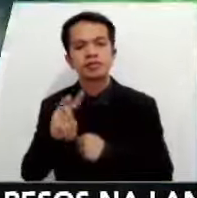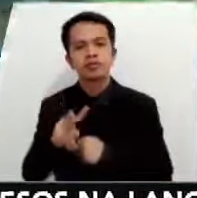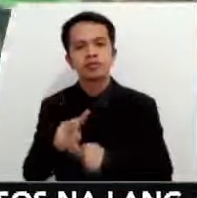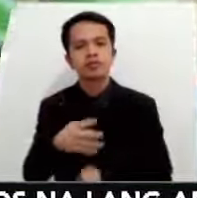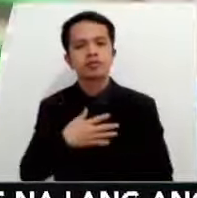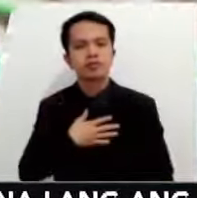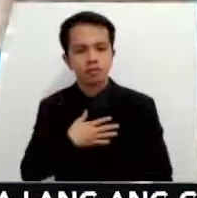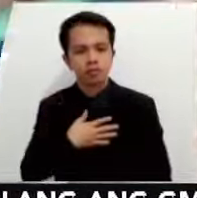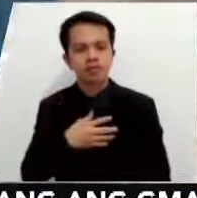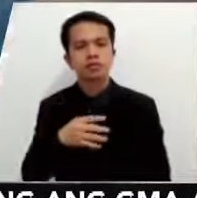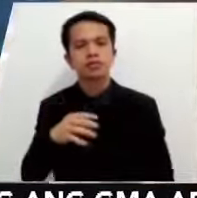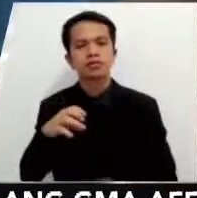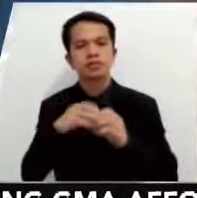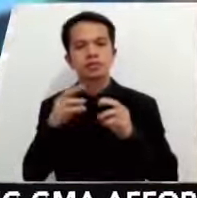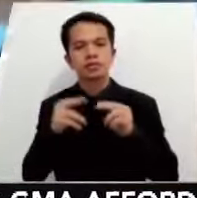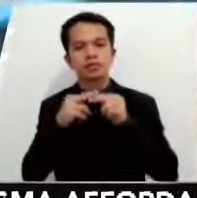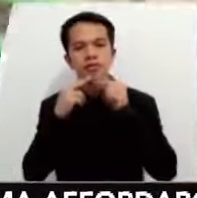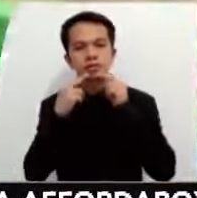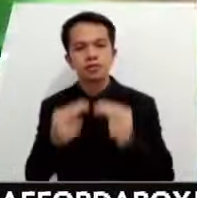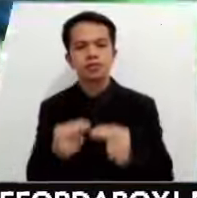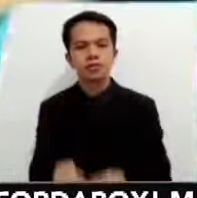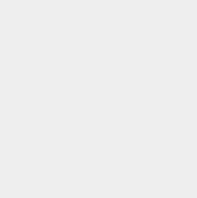para sa GMA Integrated News.